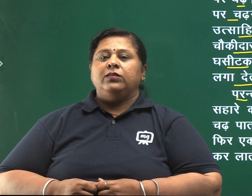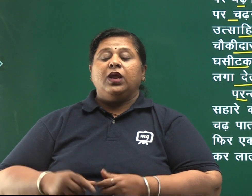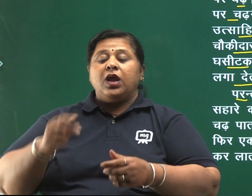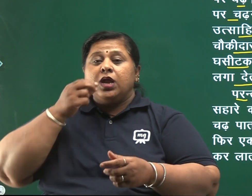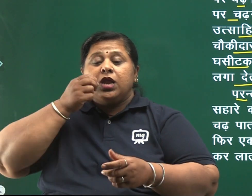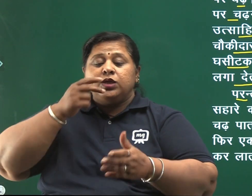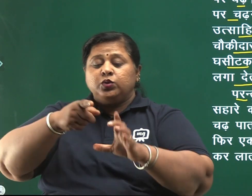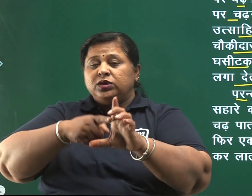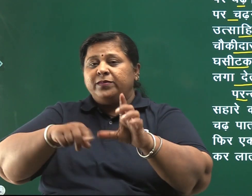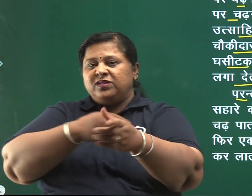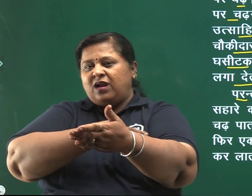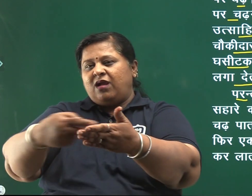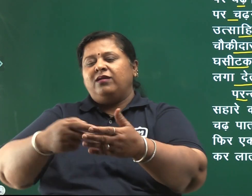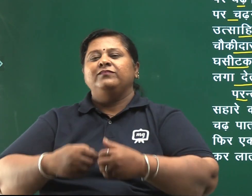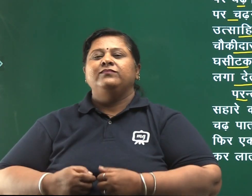यासुकी-चान